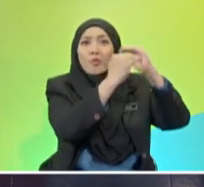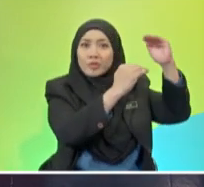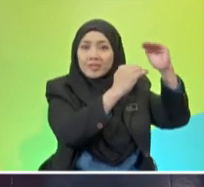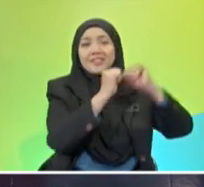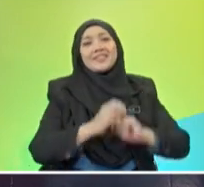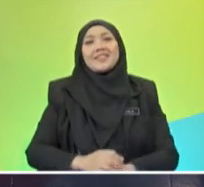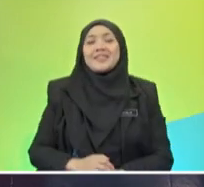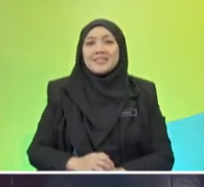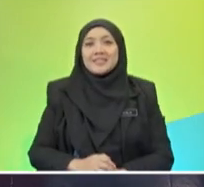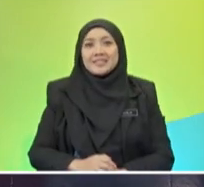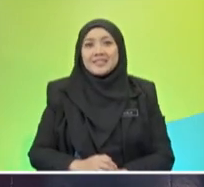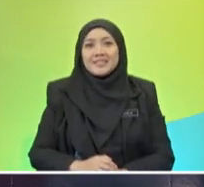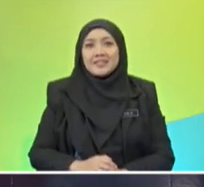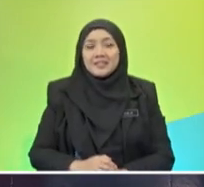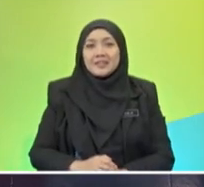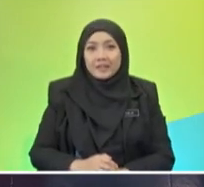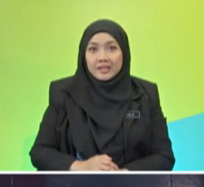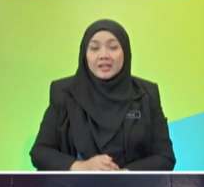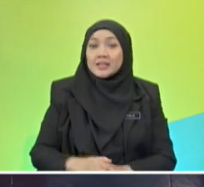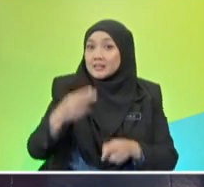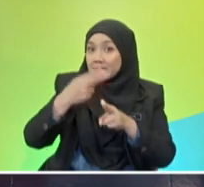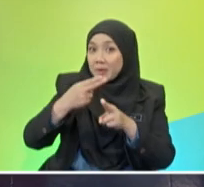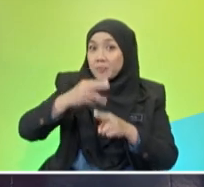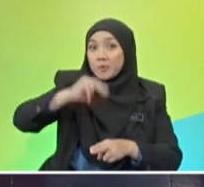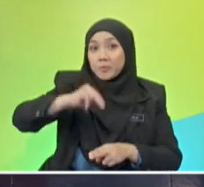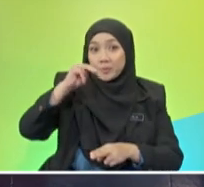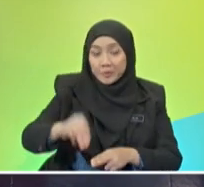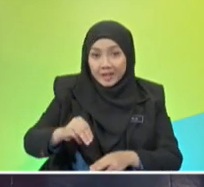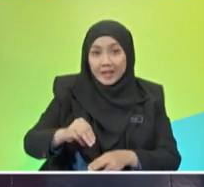Okey, baiklah. Ini adalah Ifah. Pada suatu hari,